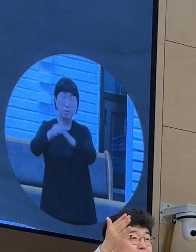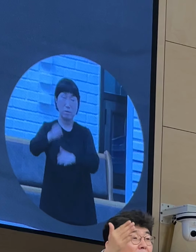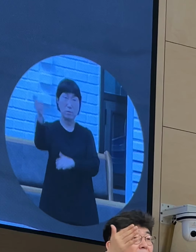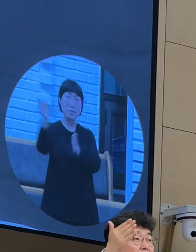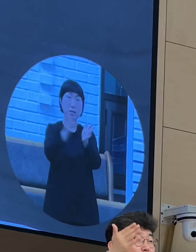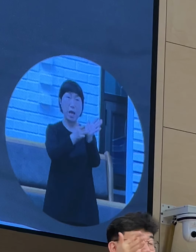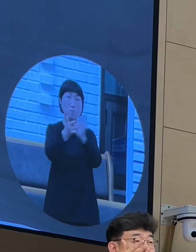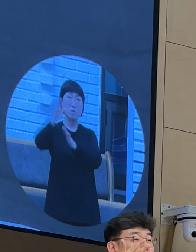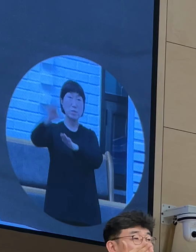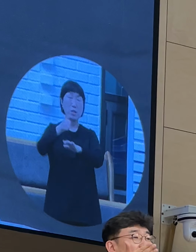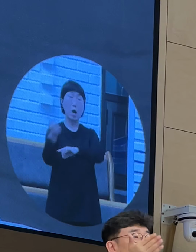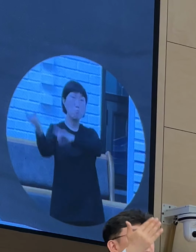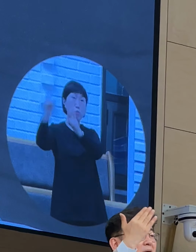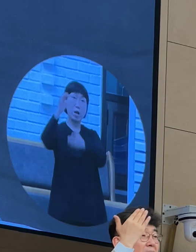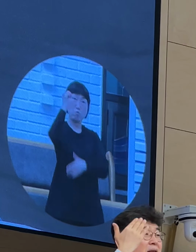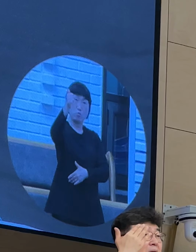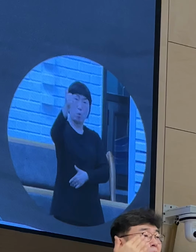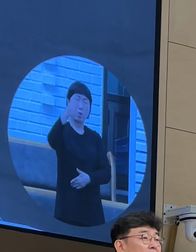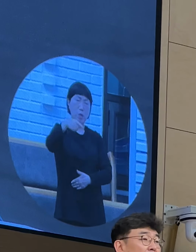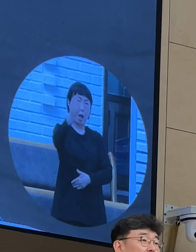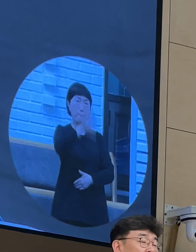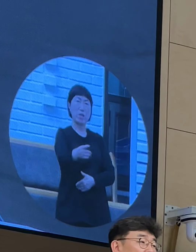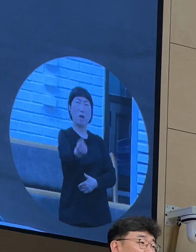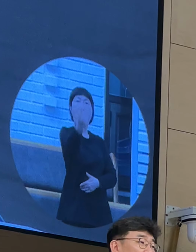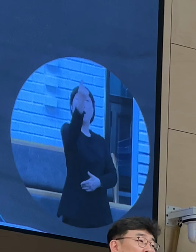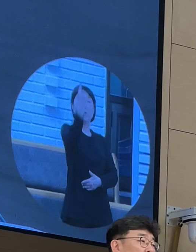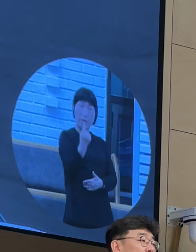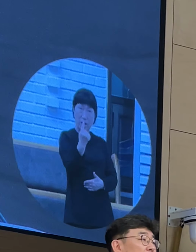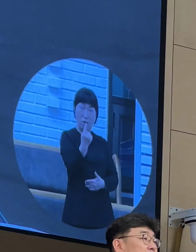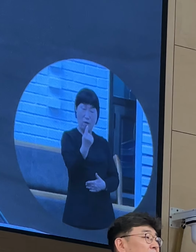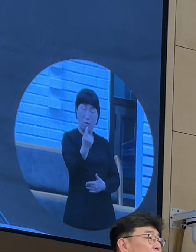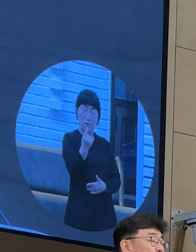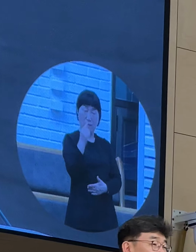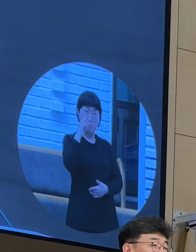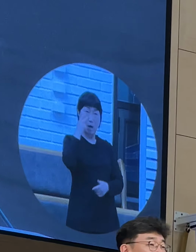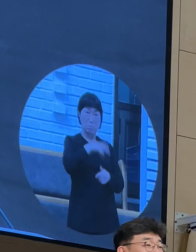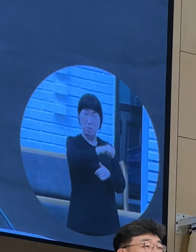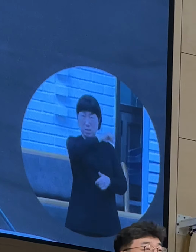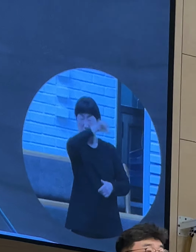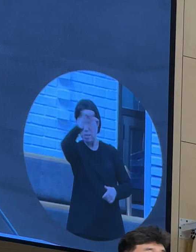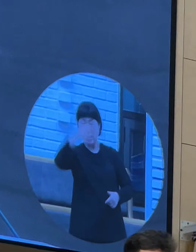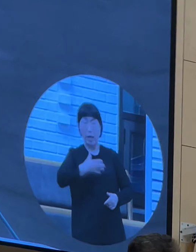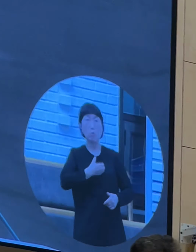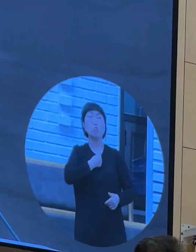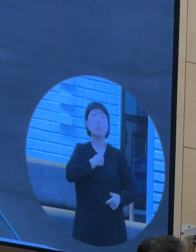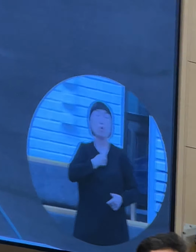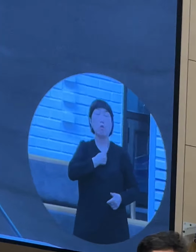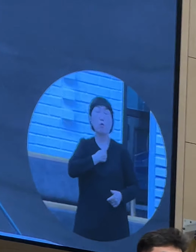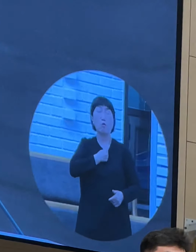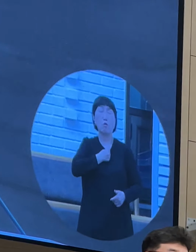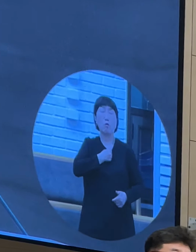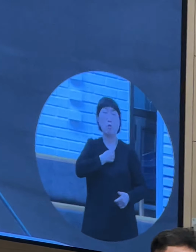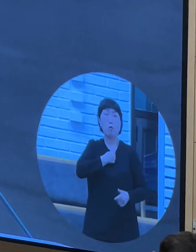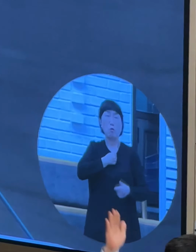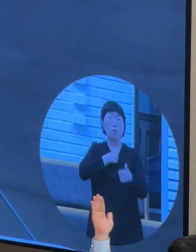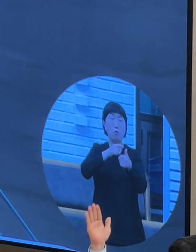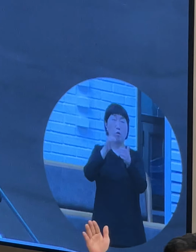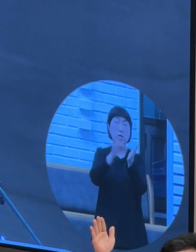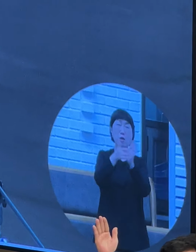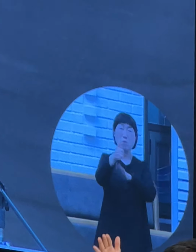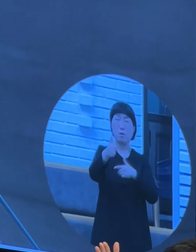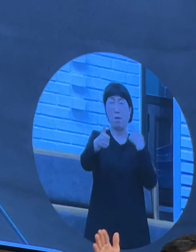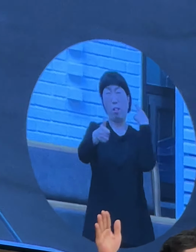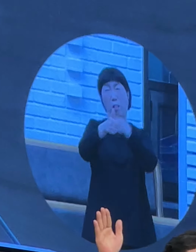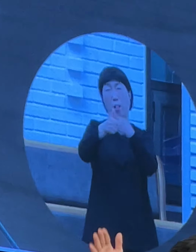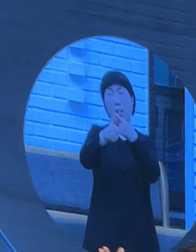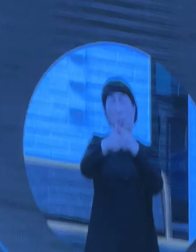예수가 부활의 주로 자기 앞에 나타난 겁니다. 바울은 이게 인생의 충격이었어요. 내가 핍박했던 그이가 바로 그